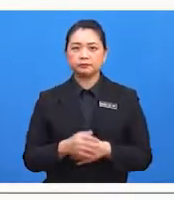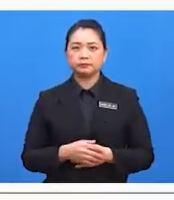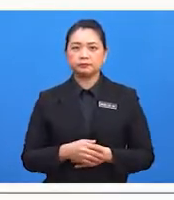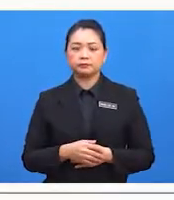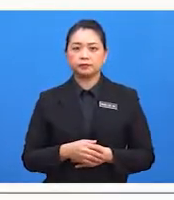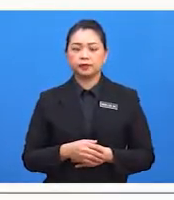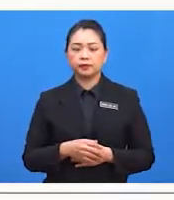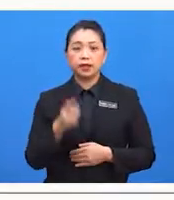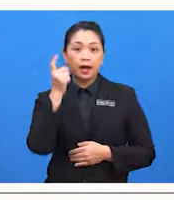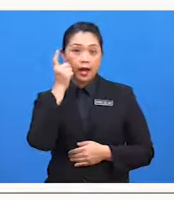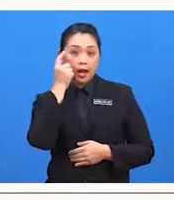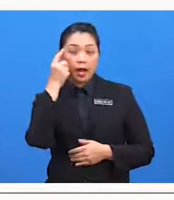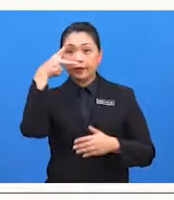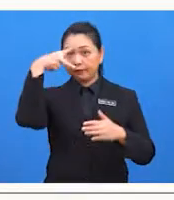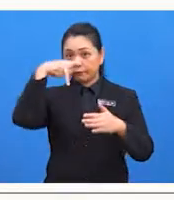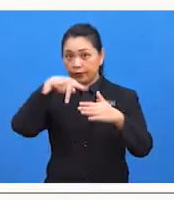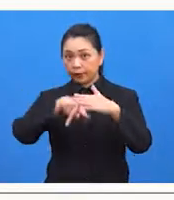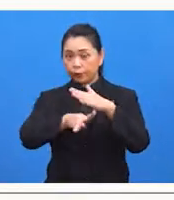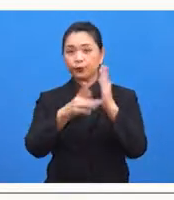eye view teknik.